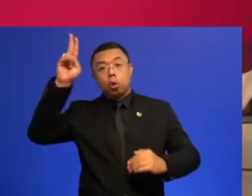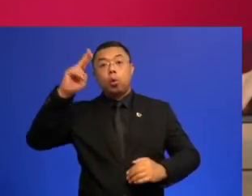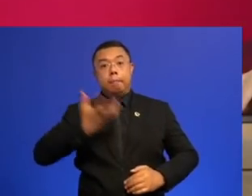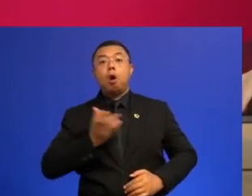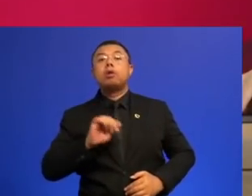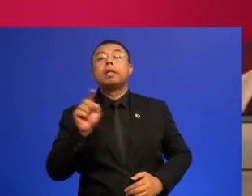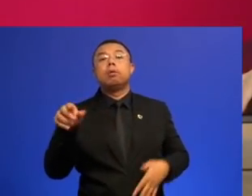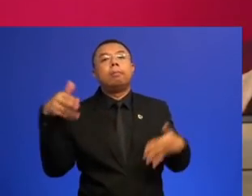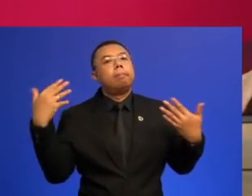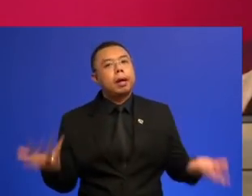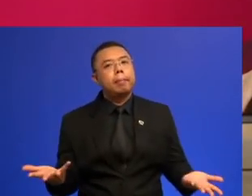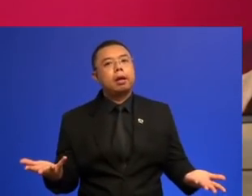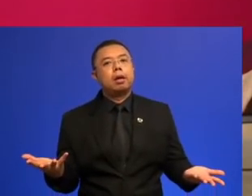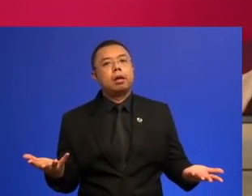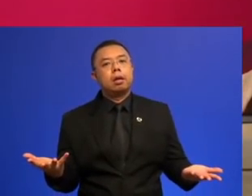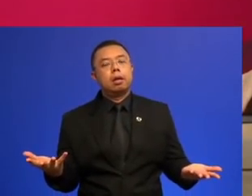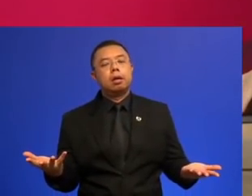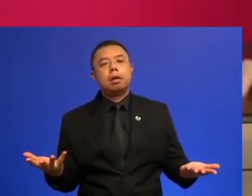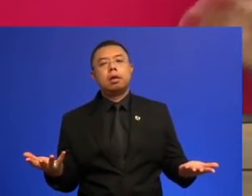maunya begitu.